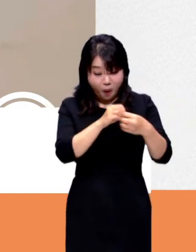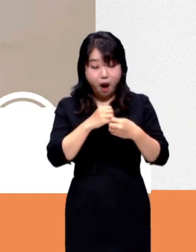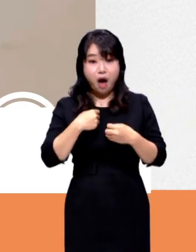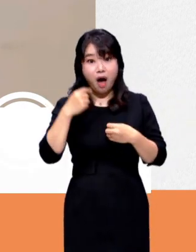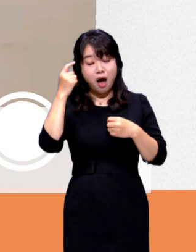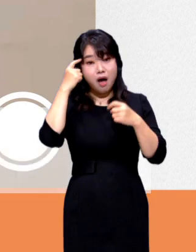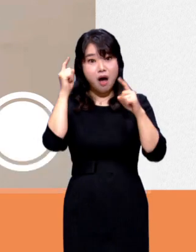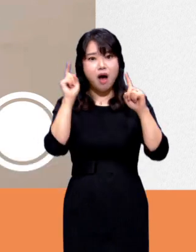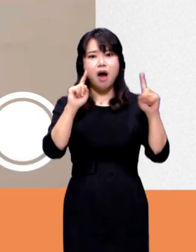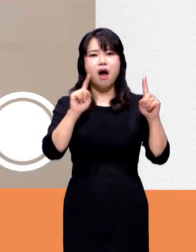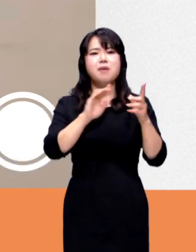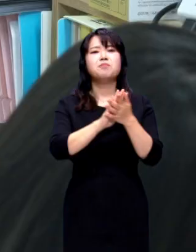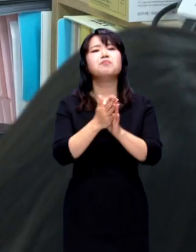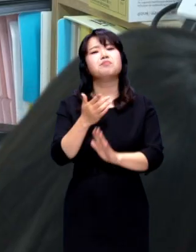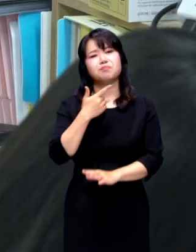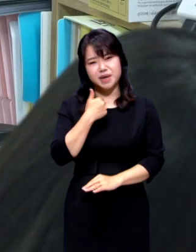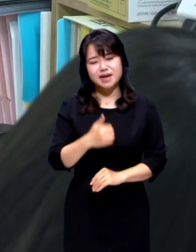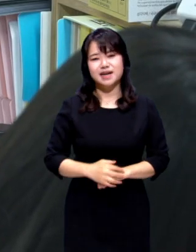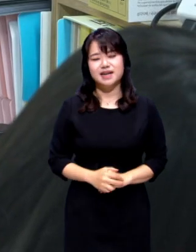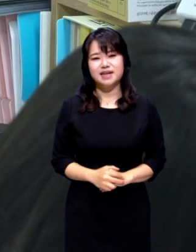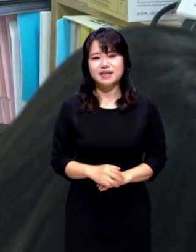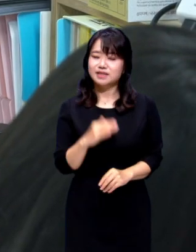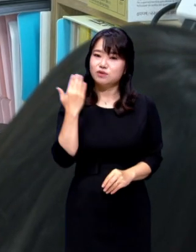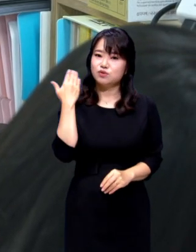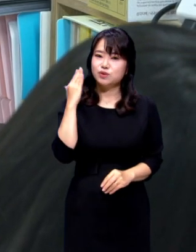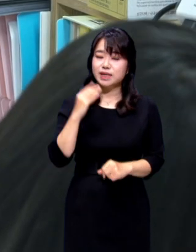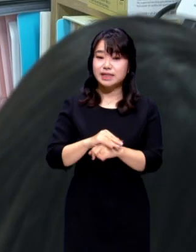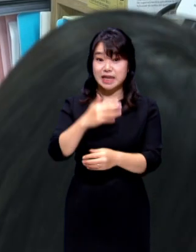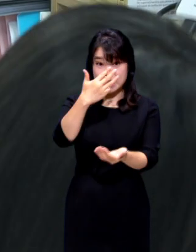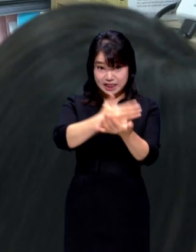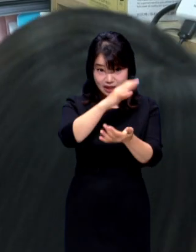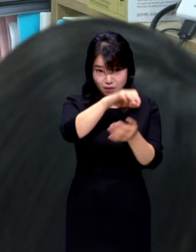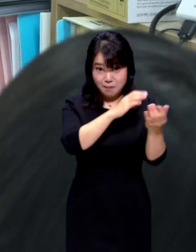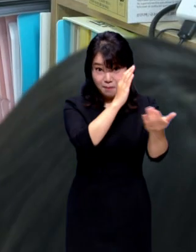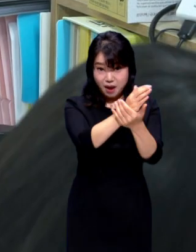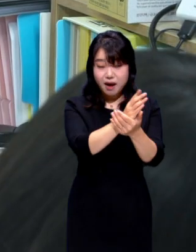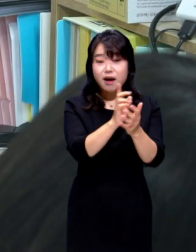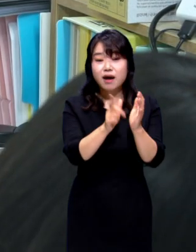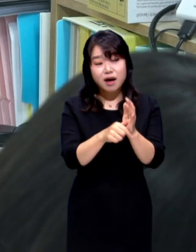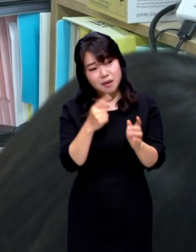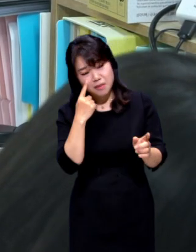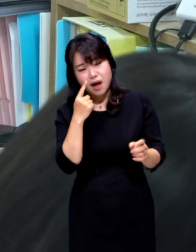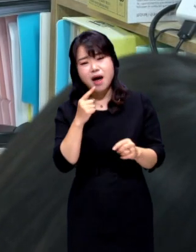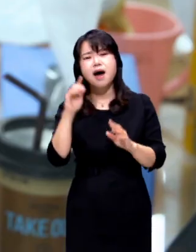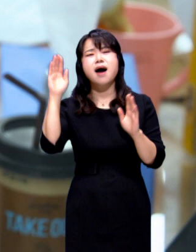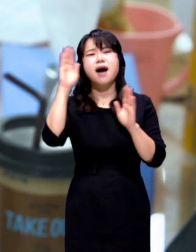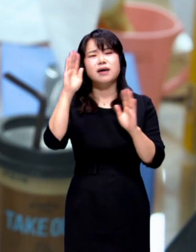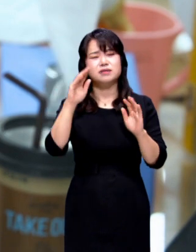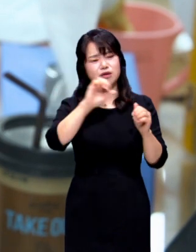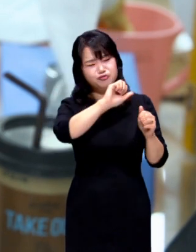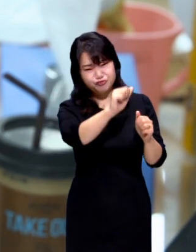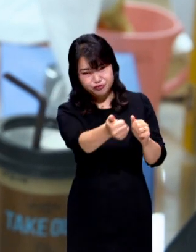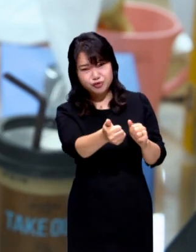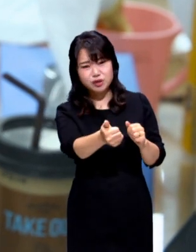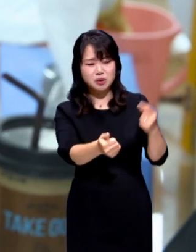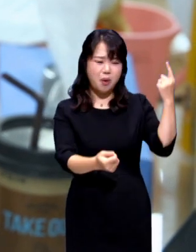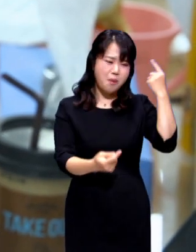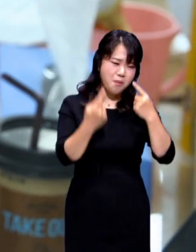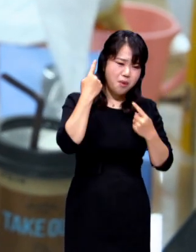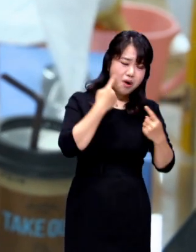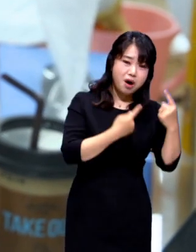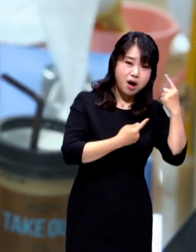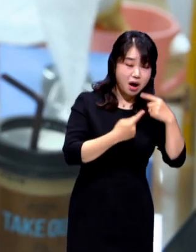거를 느꼈어요. 최근 이태원 참사 당시 학생 사망자와 부상자